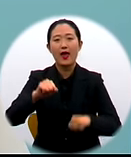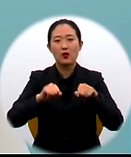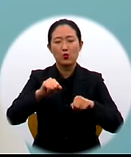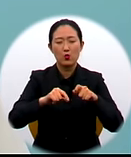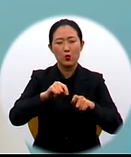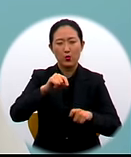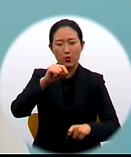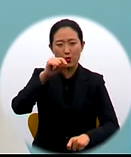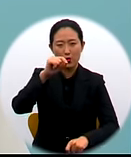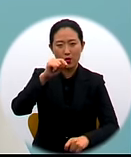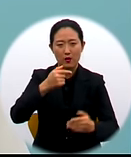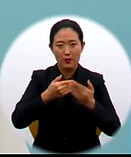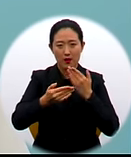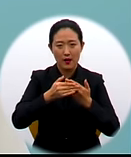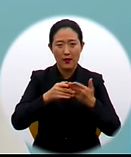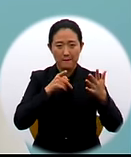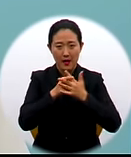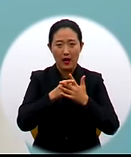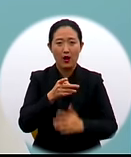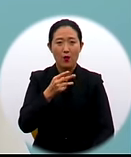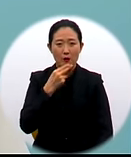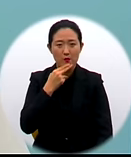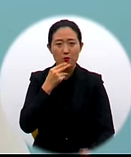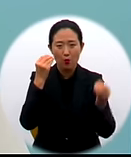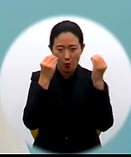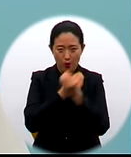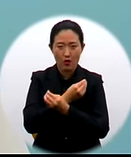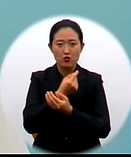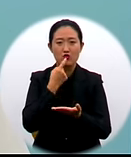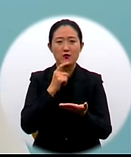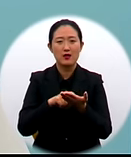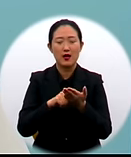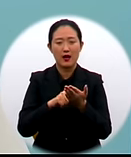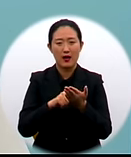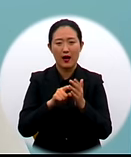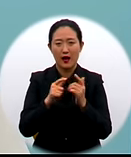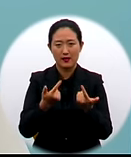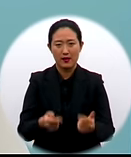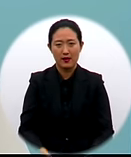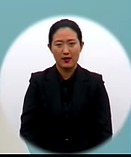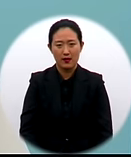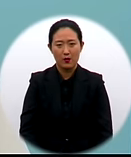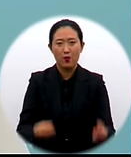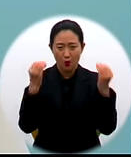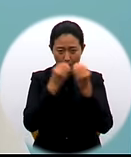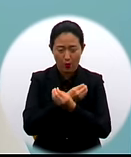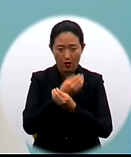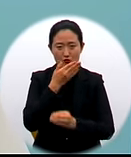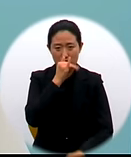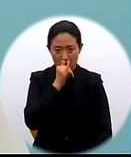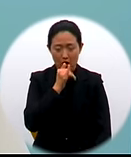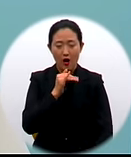특성은 아주 오랜 시간 두고 쌓아서 파악하지 않으면 오해하기도 쉽고 얻기도 어려워요. 그러다 보니까